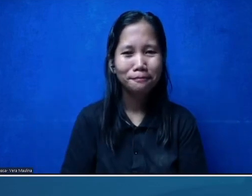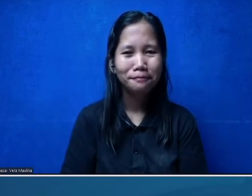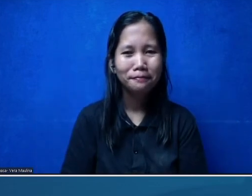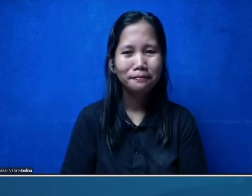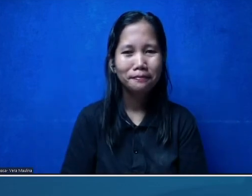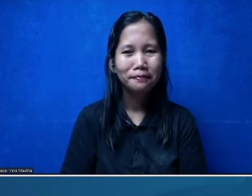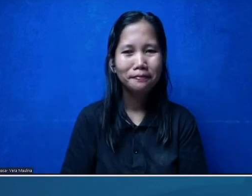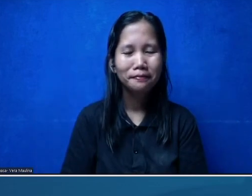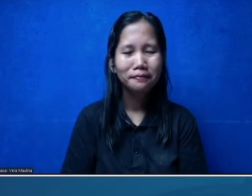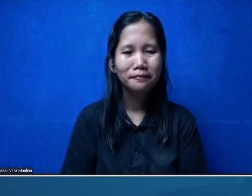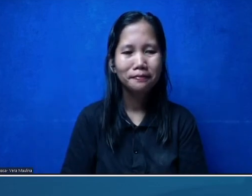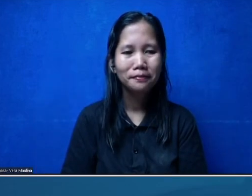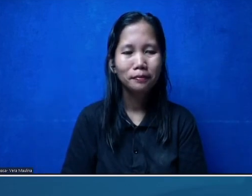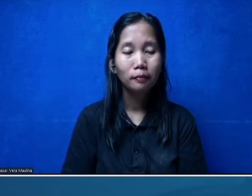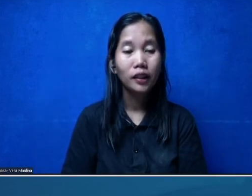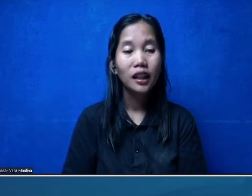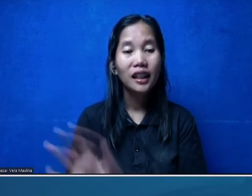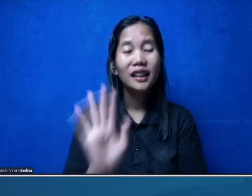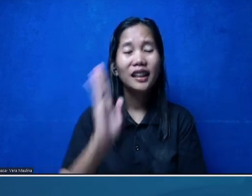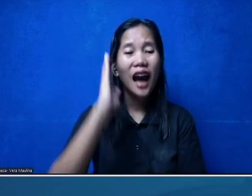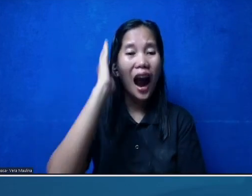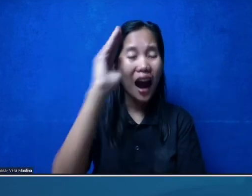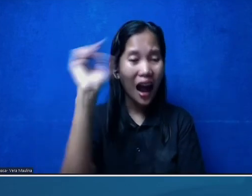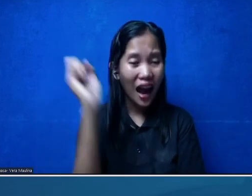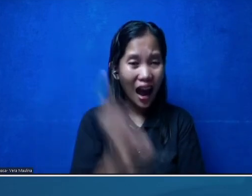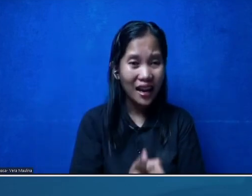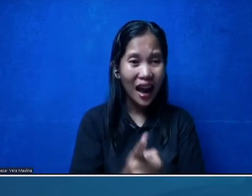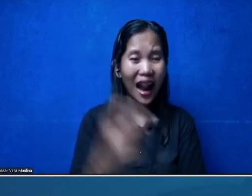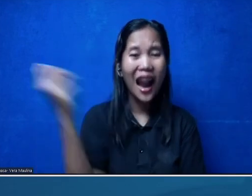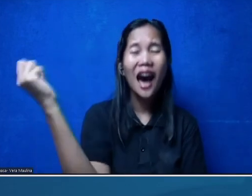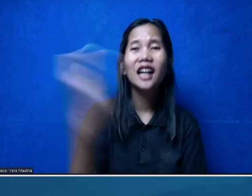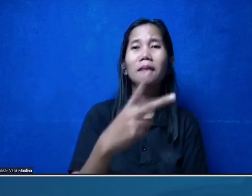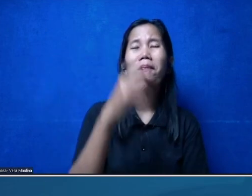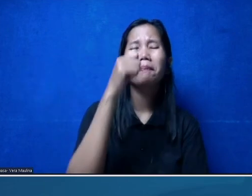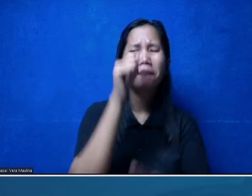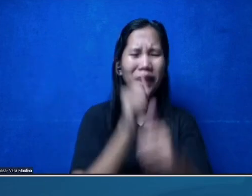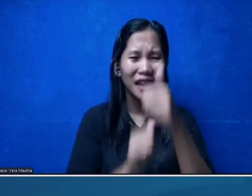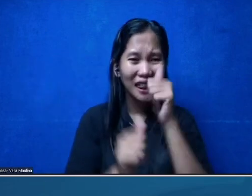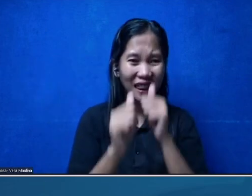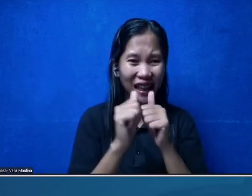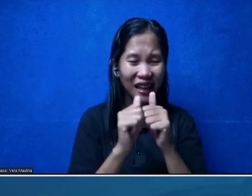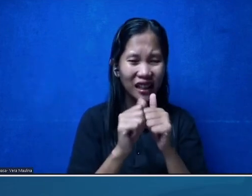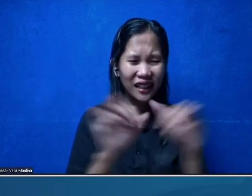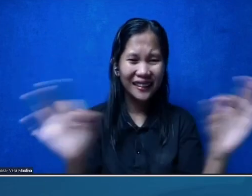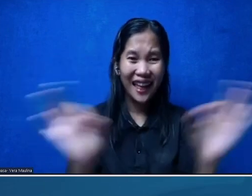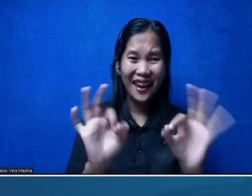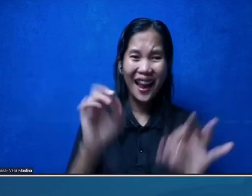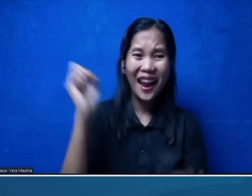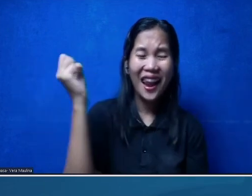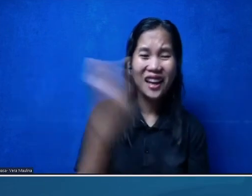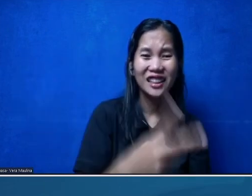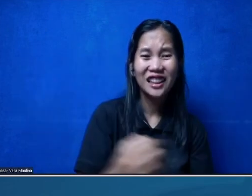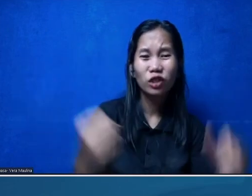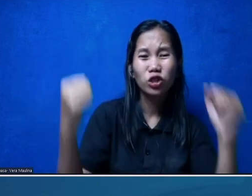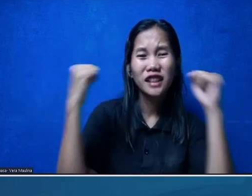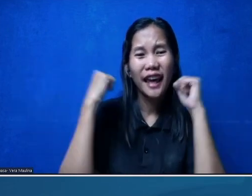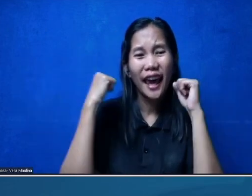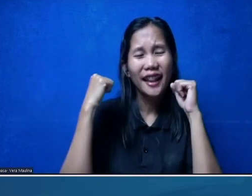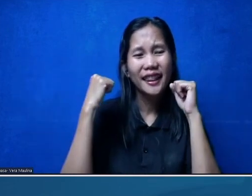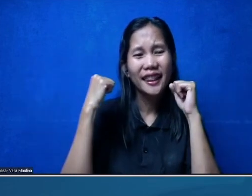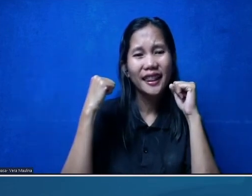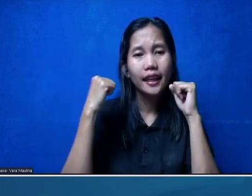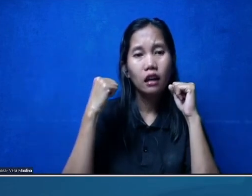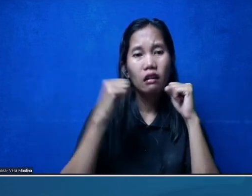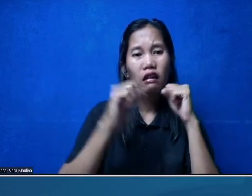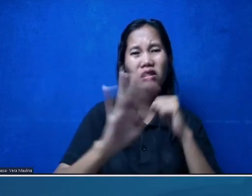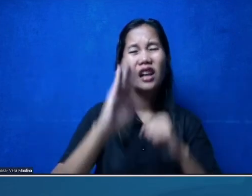tidak ada lagi setan bisa dan tidak akan muncul lagi kesengsaraannya kiranya firman tuhan malam